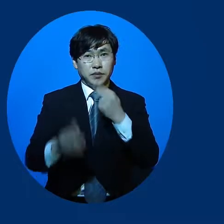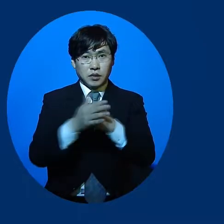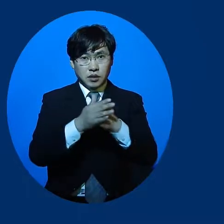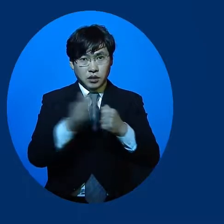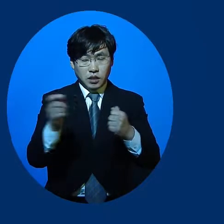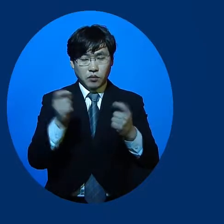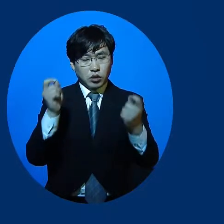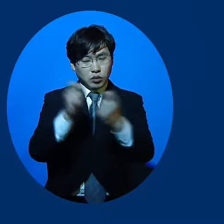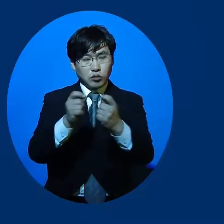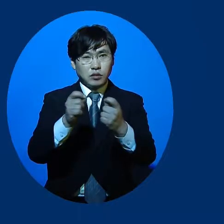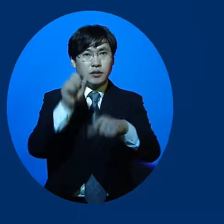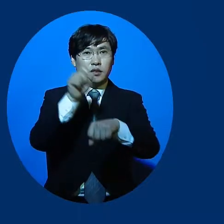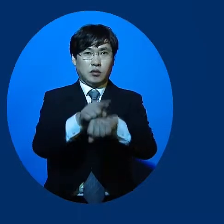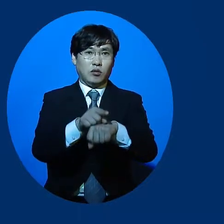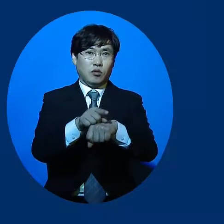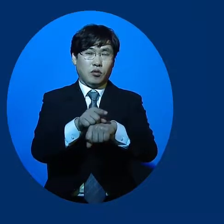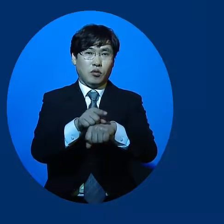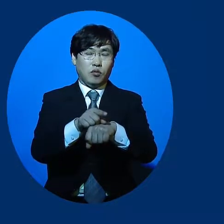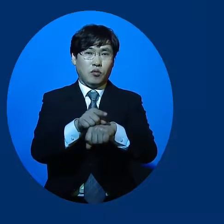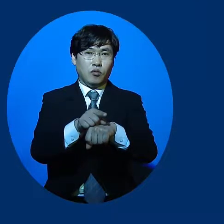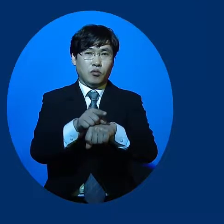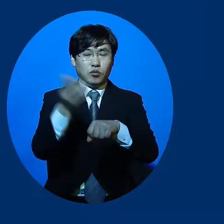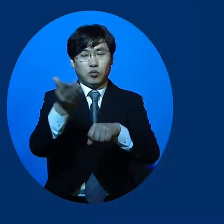생활체육으로서의 접근성도 매우 낮은 수준입니다.